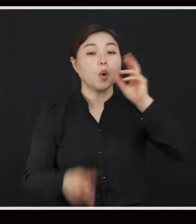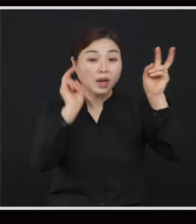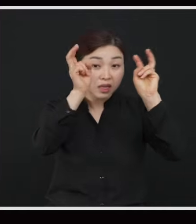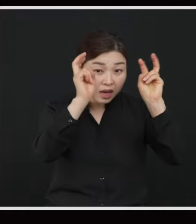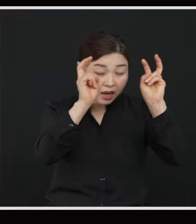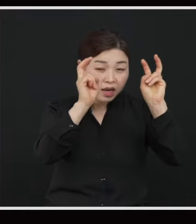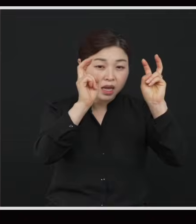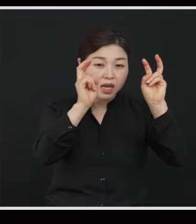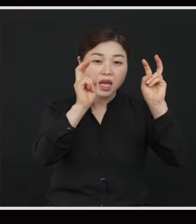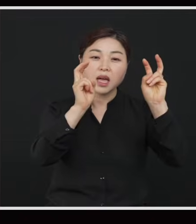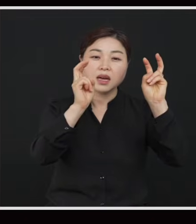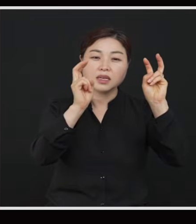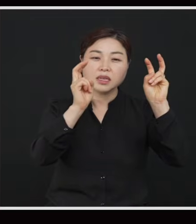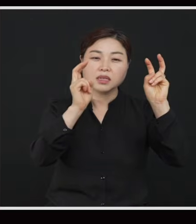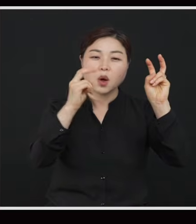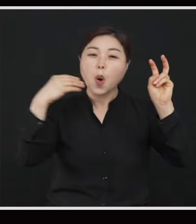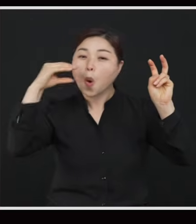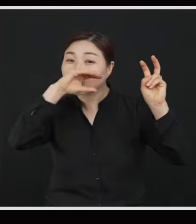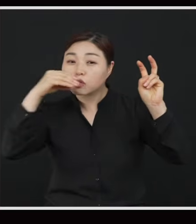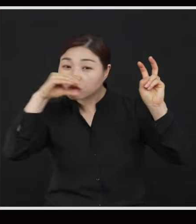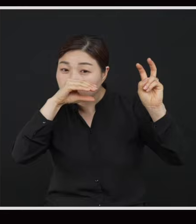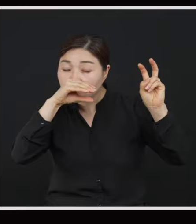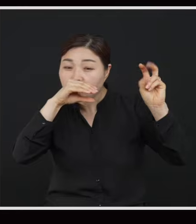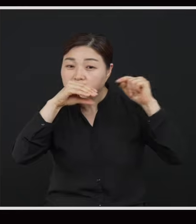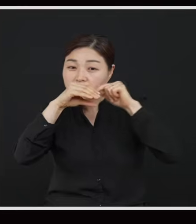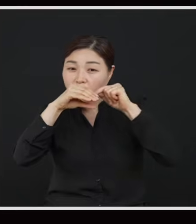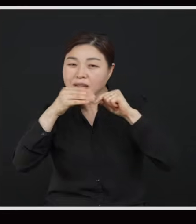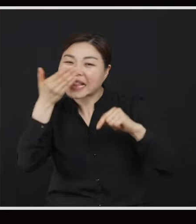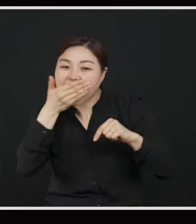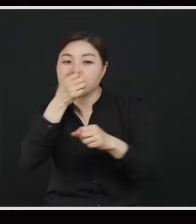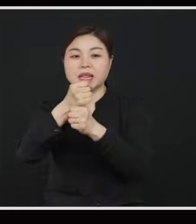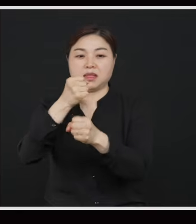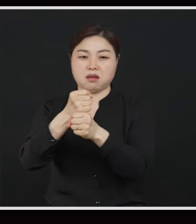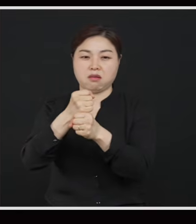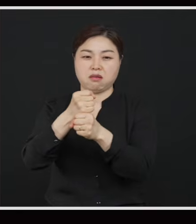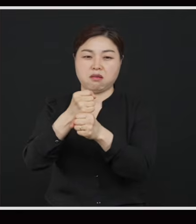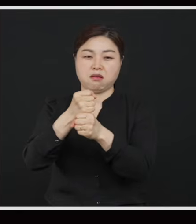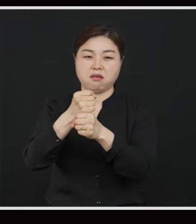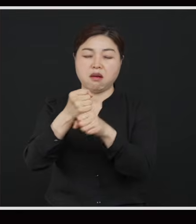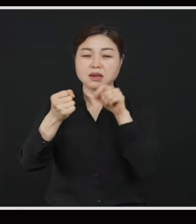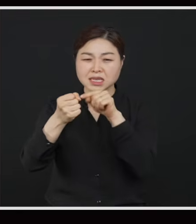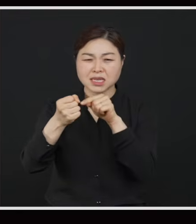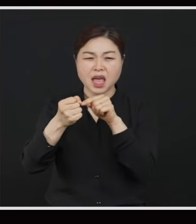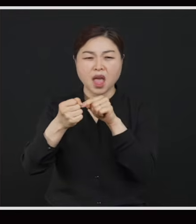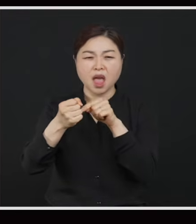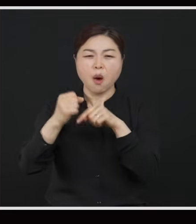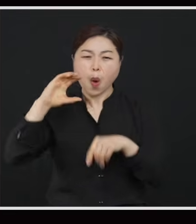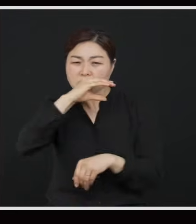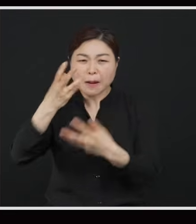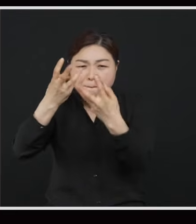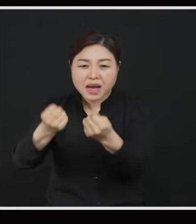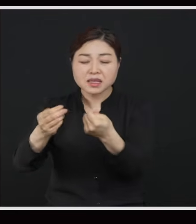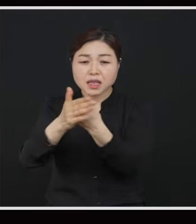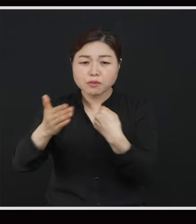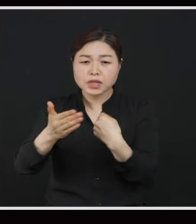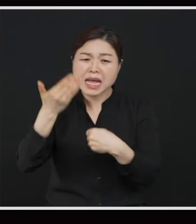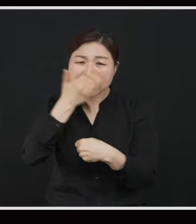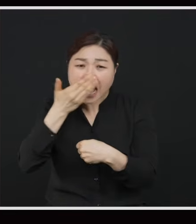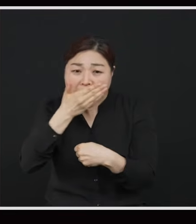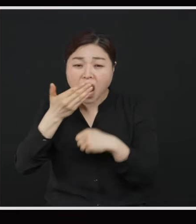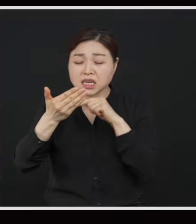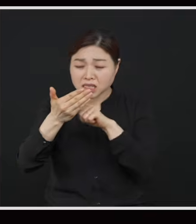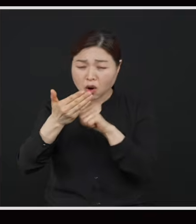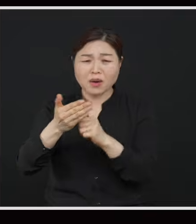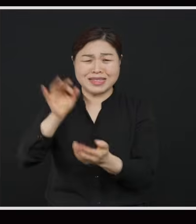청량회사에다가 이 옥수수를 이용해서 콘 시럽을 만듭니다. 이게 너무 많으니까 콘 시럽 같은